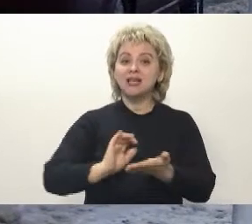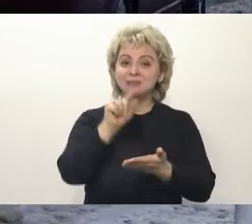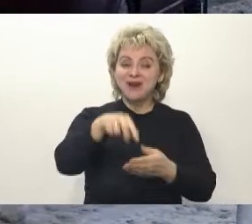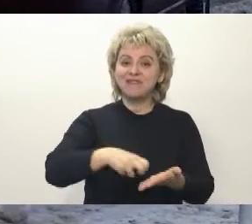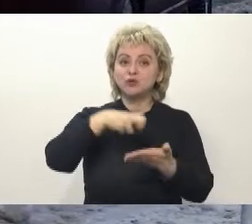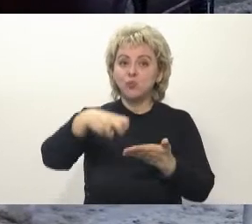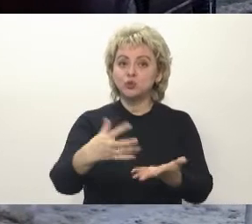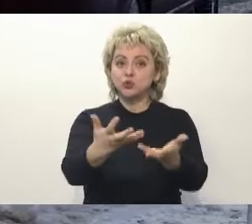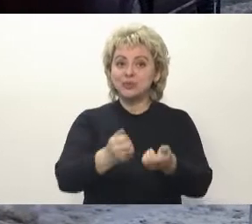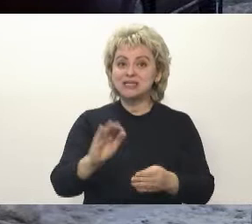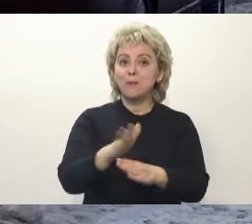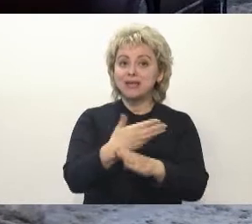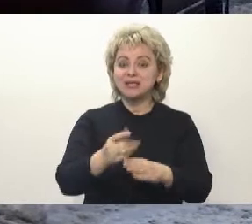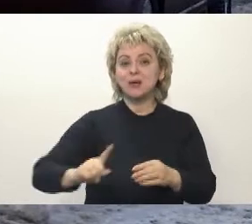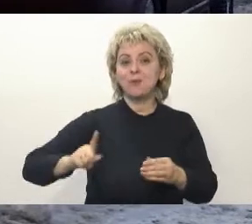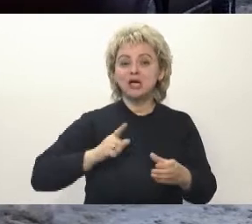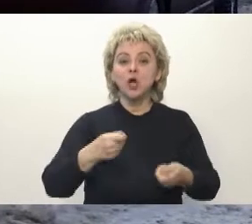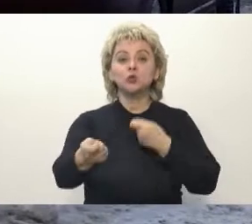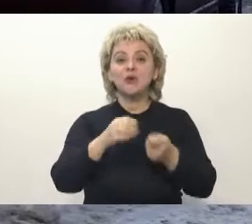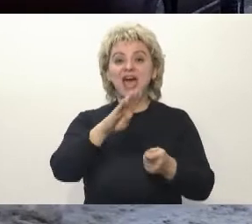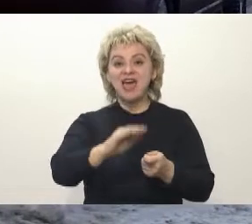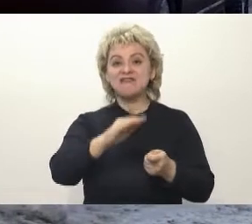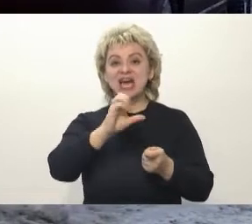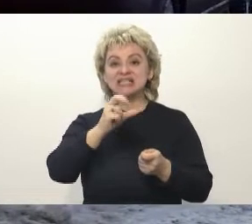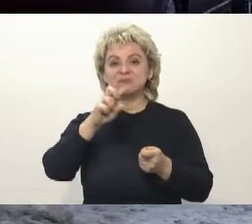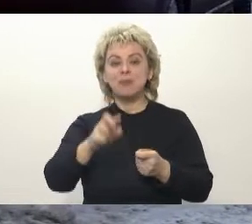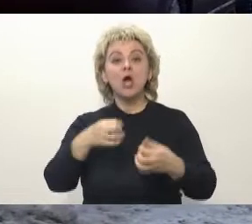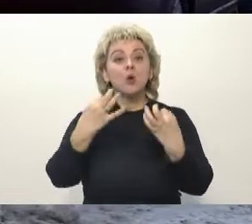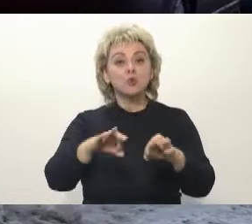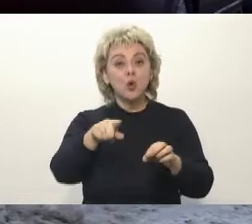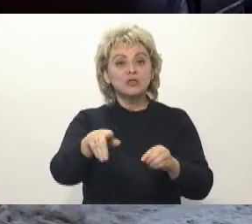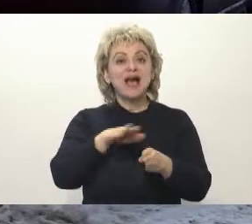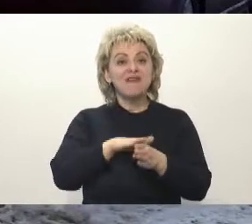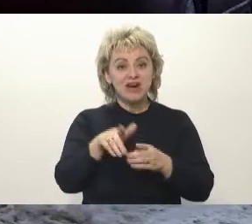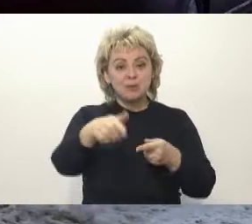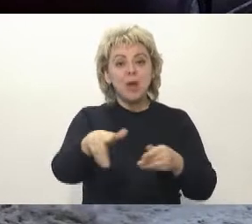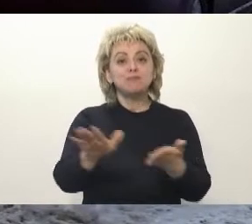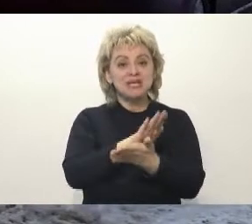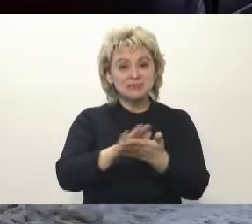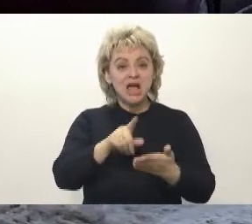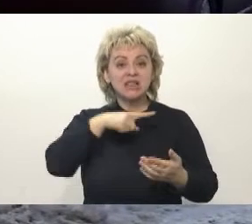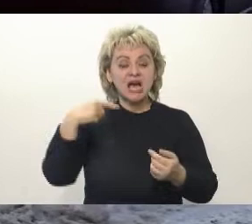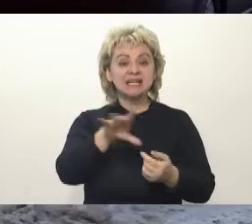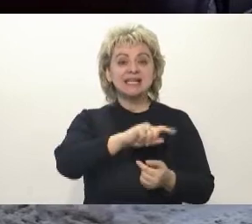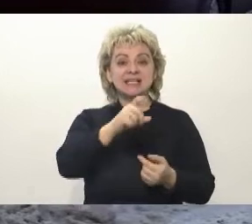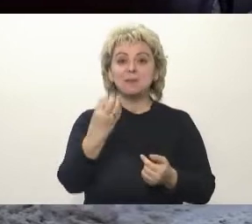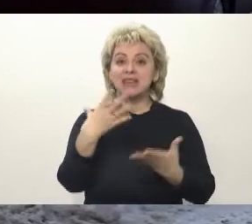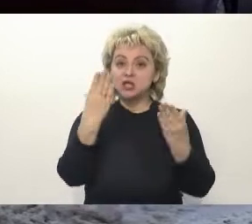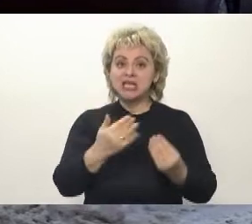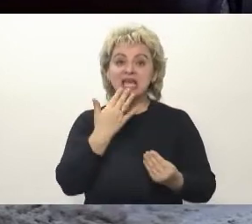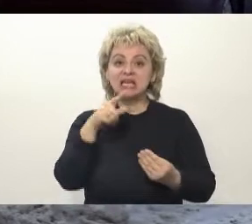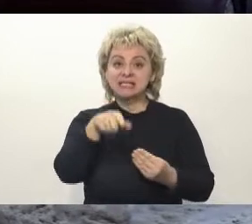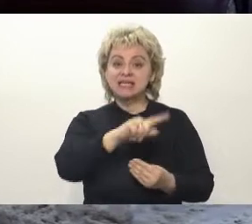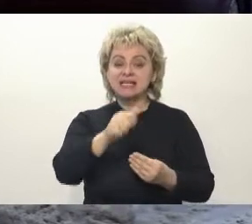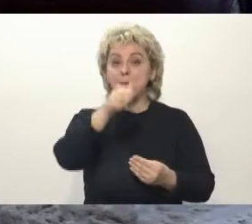по почте или принести в подразделение погрануправления ФСБ. Пропуск оформляется бесплатно. Для россиян максимум за 15 дней, для иностранцев